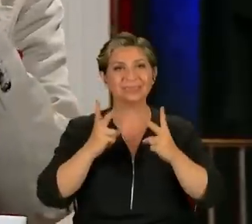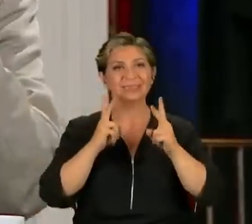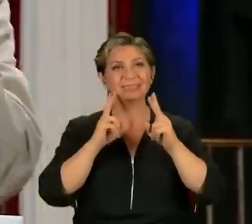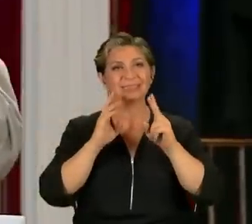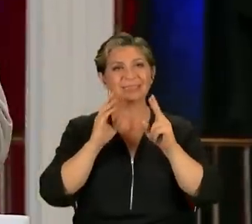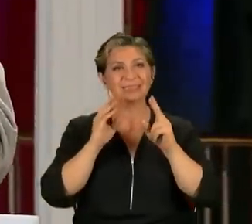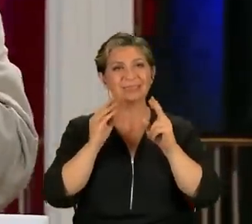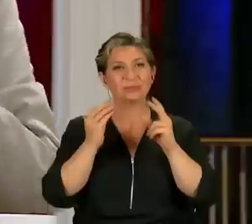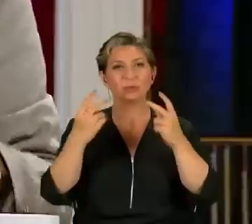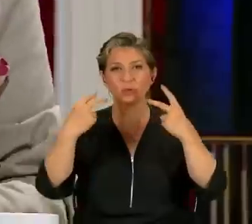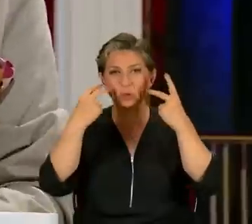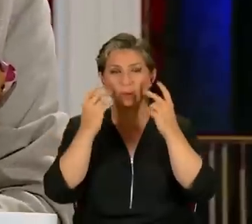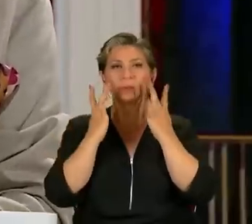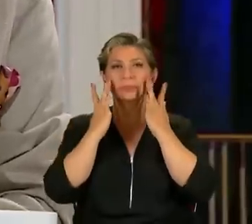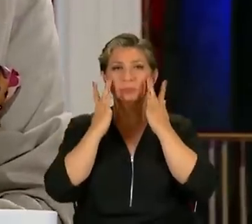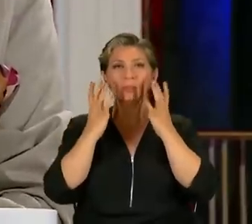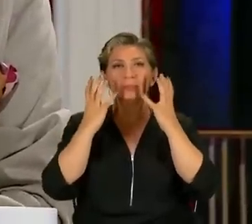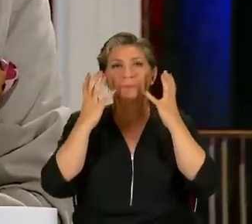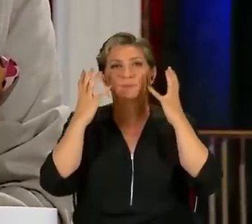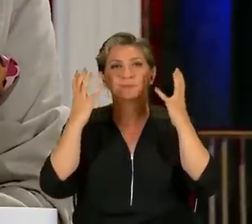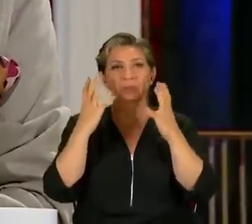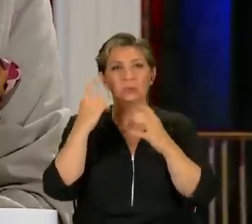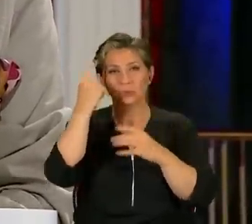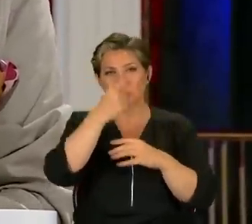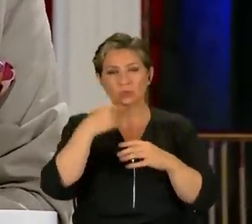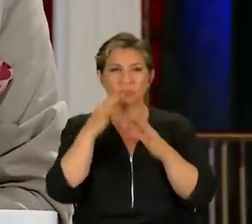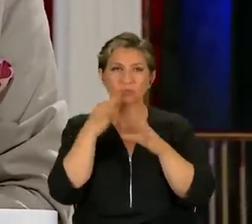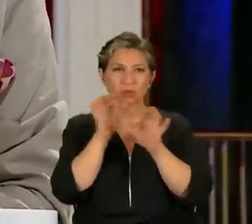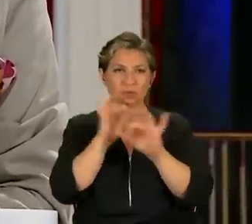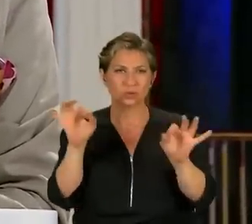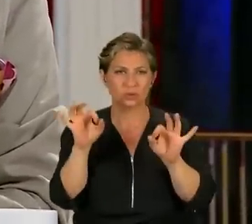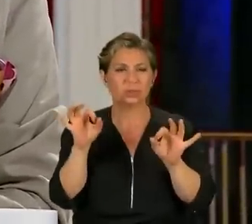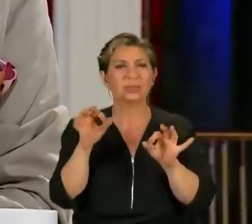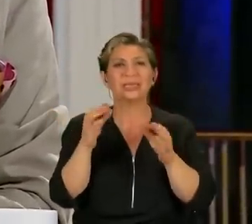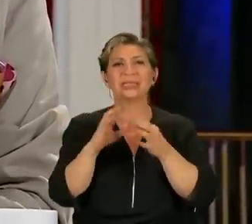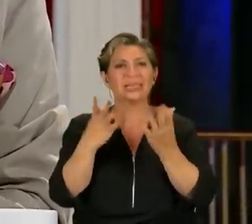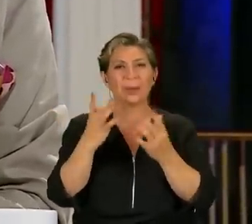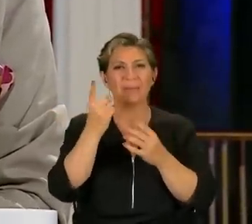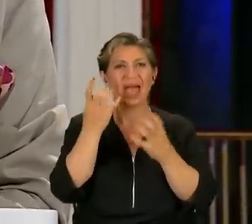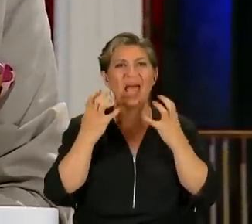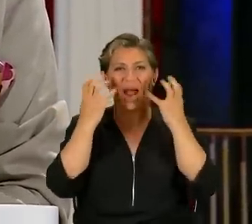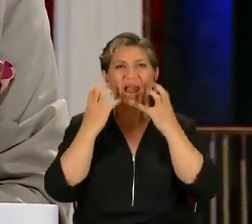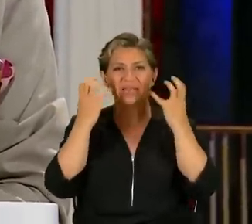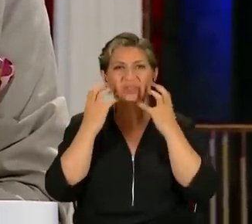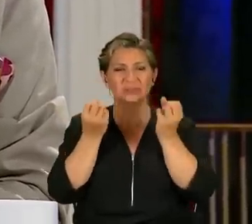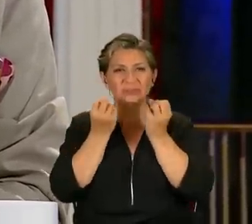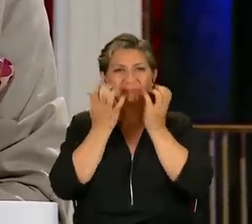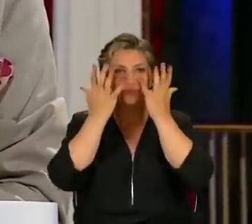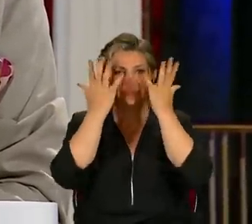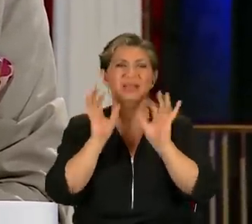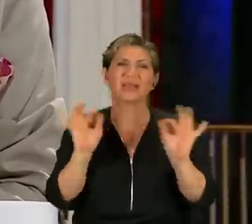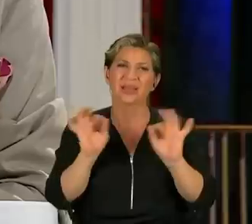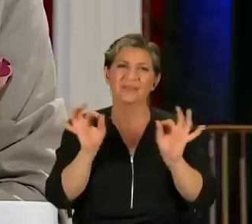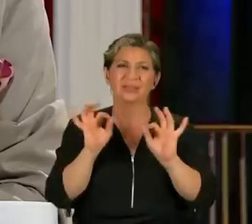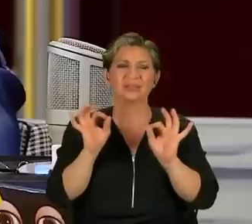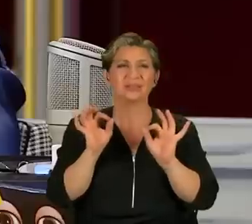katkılar, dolgular yaptırmaktan dolayı mutsuzsun. Çünkü bir tür alerjiler yarattı galiba. Evet